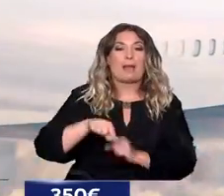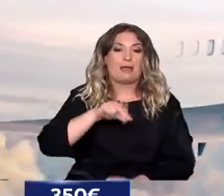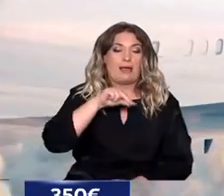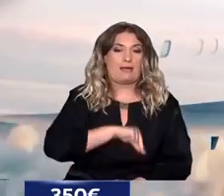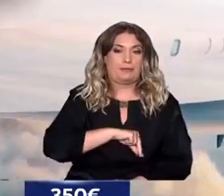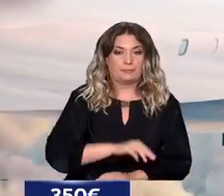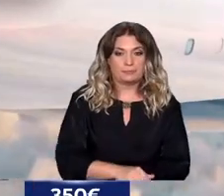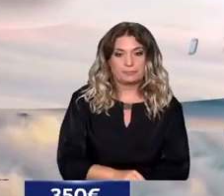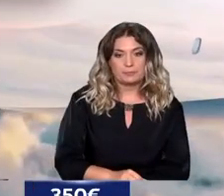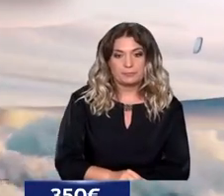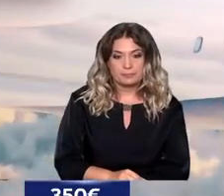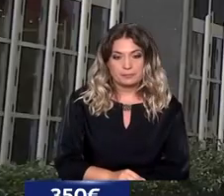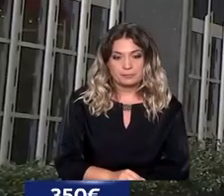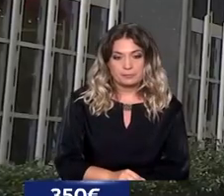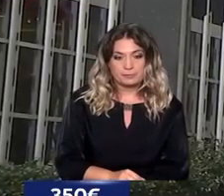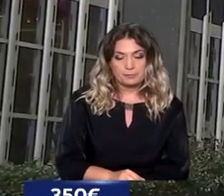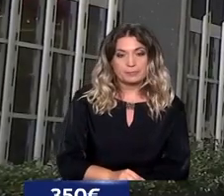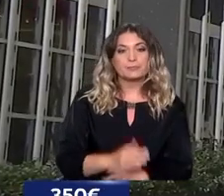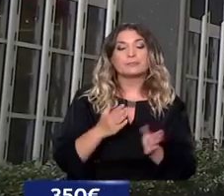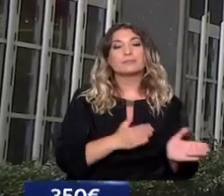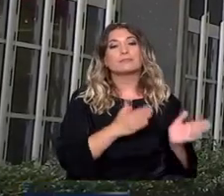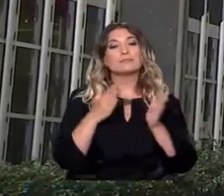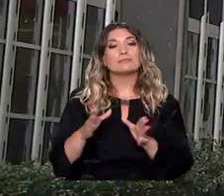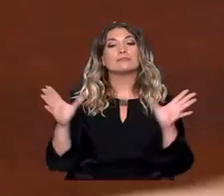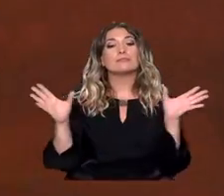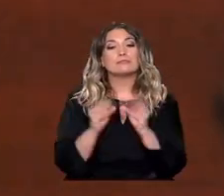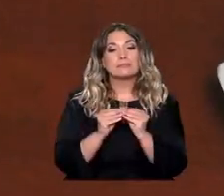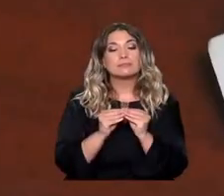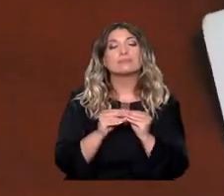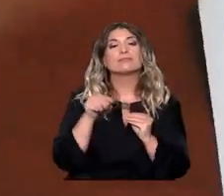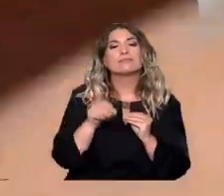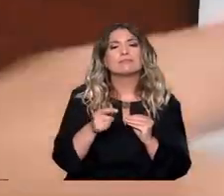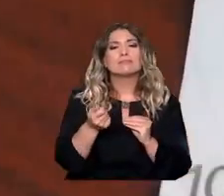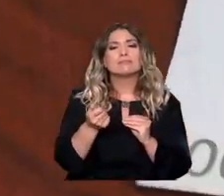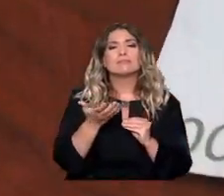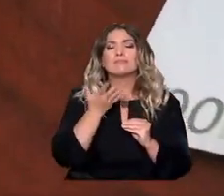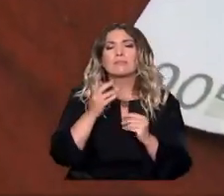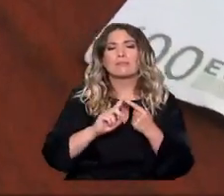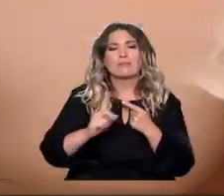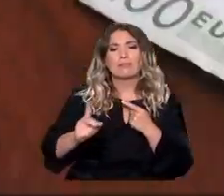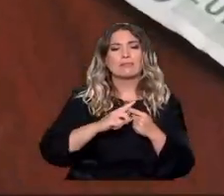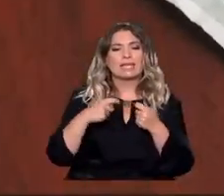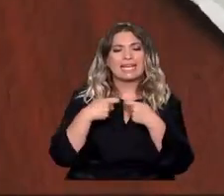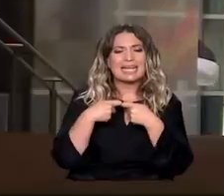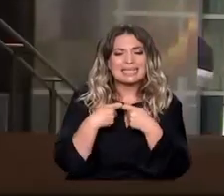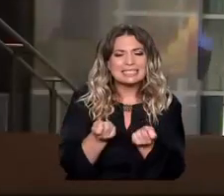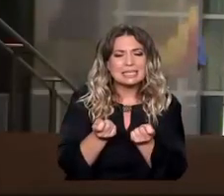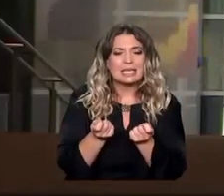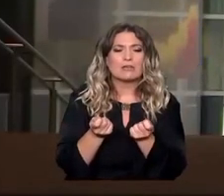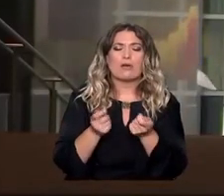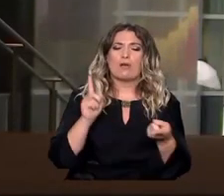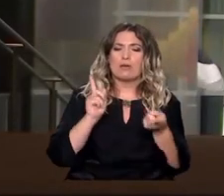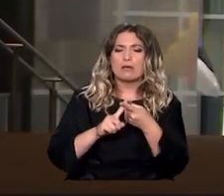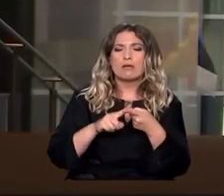Στα ταξίδια το Ευρωπαϊκό Κοινοβούλιο καλύπτει τα έξοδα ταξιδιού και έτσι ο ευρωβουλευτές επιστρέφεται το πραγματικό κόστος των εισιτηρίων για να παρακολουθήσουν συναντήσεις. Τα